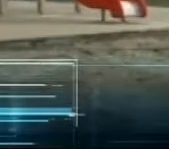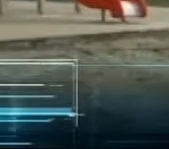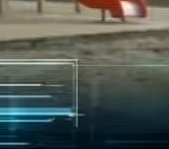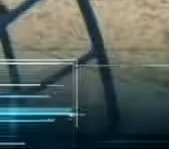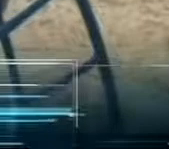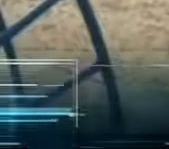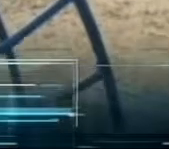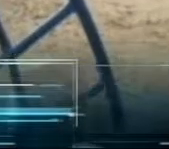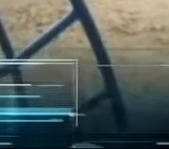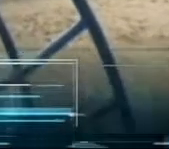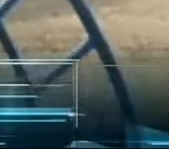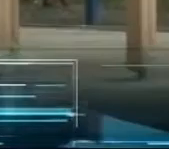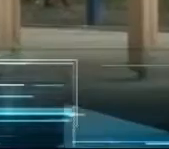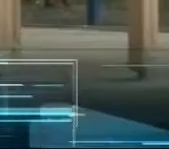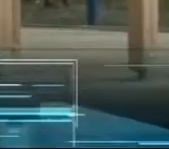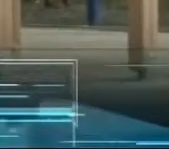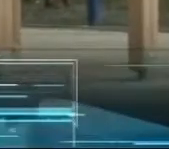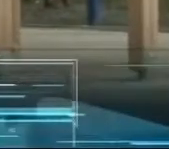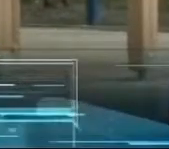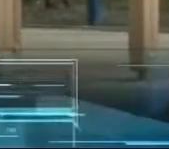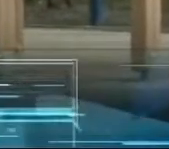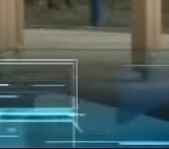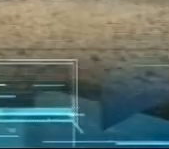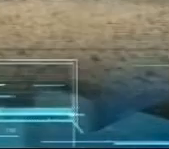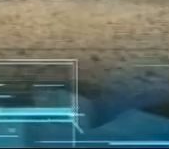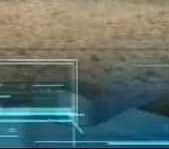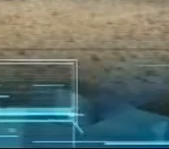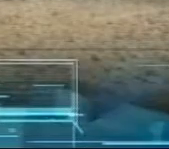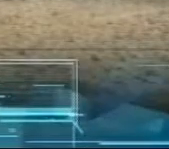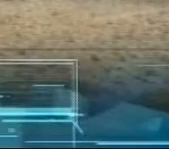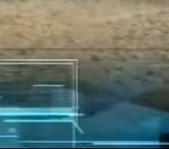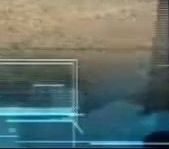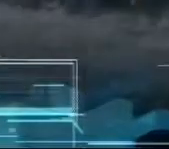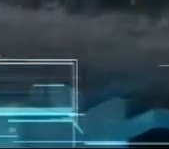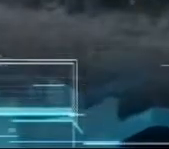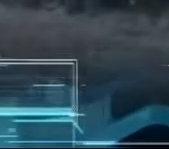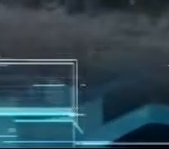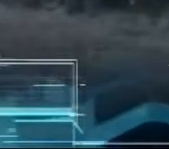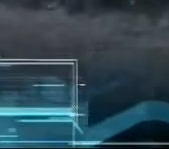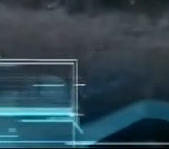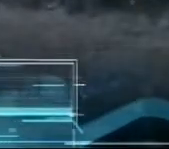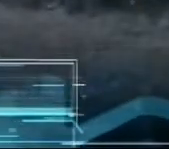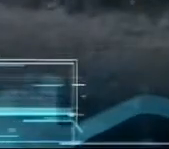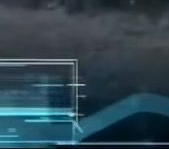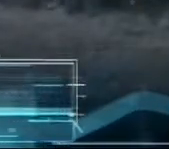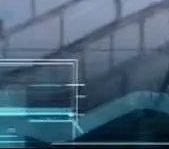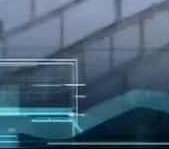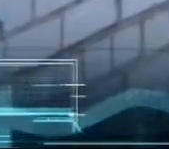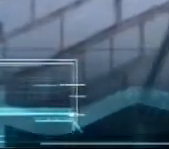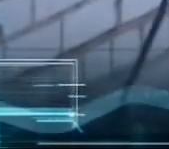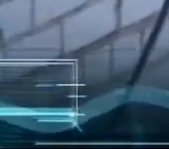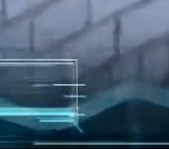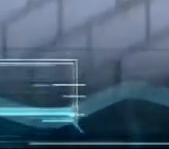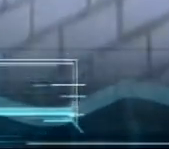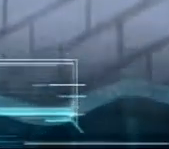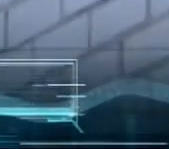По следам Астаны. Семьи и дворы обустраиваются по концепции благоустройства столичных дворов. Более 70 юных скалолазов